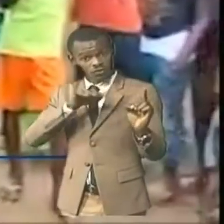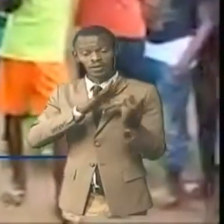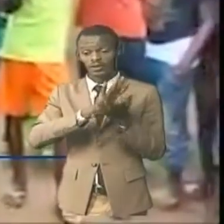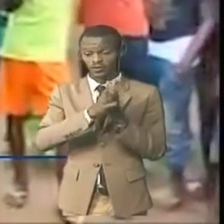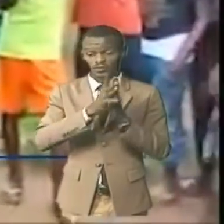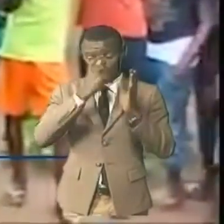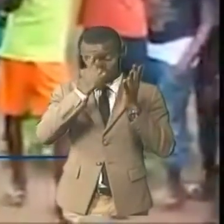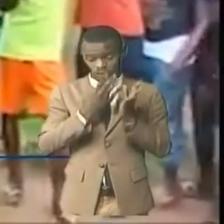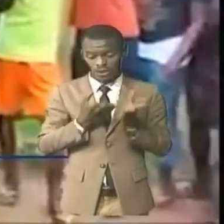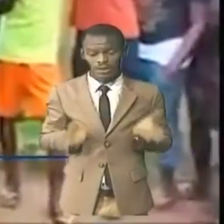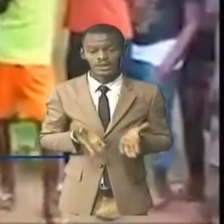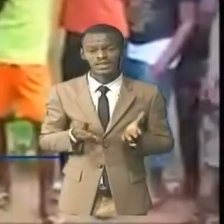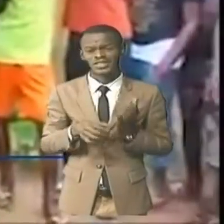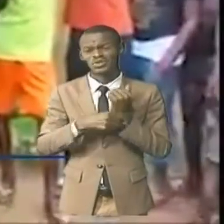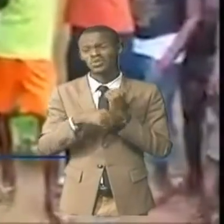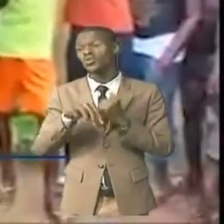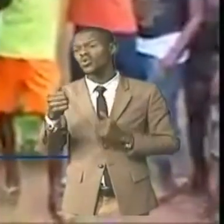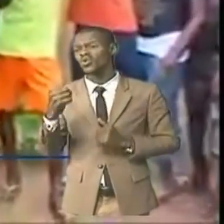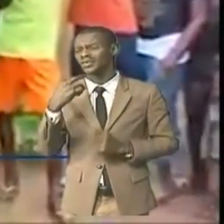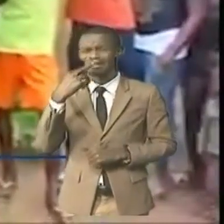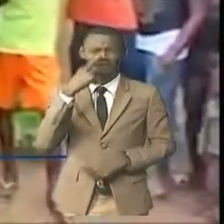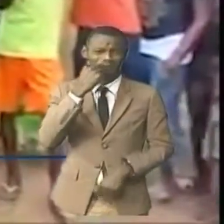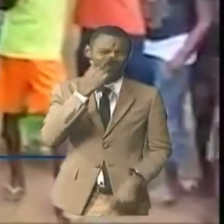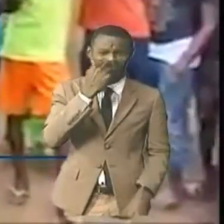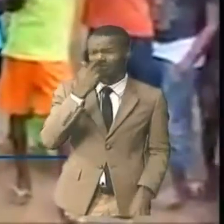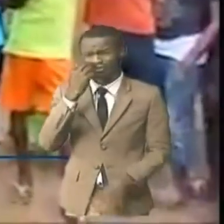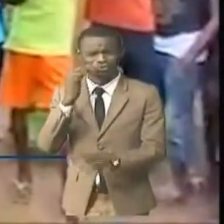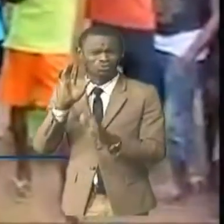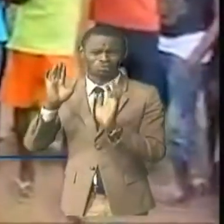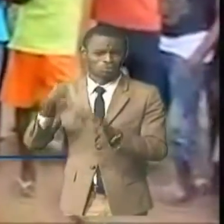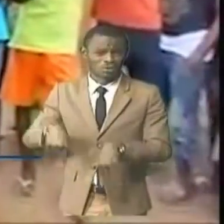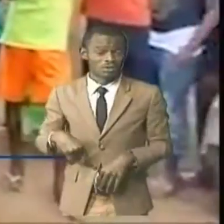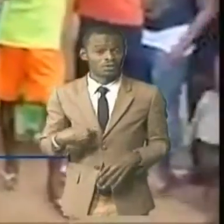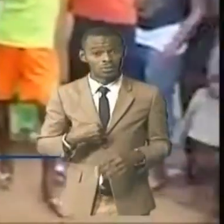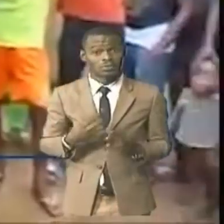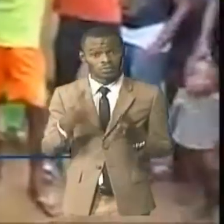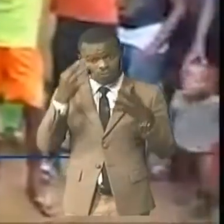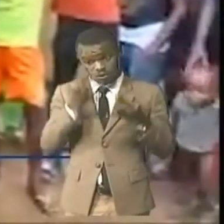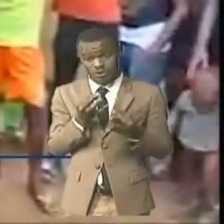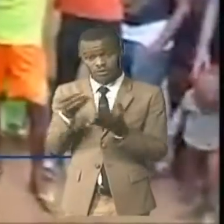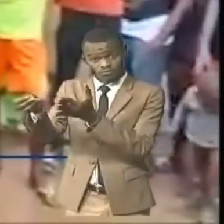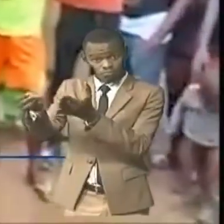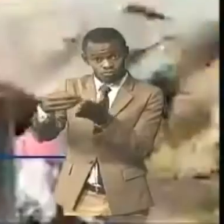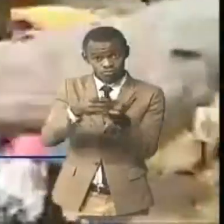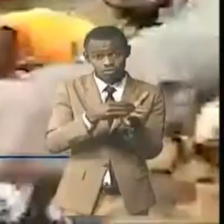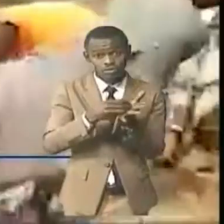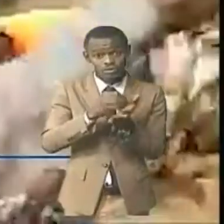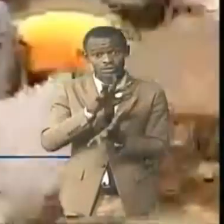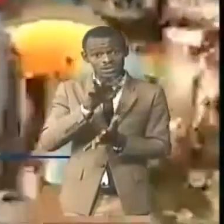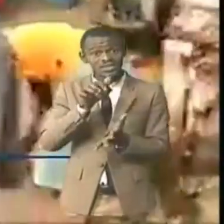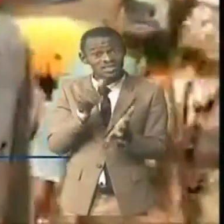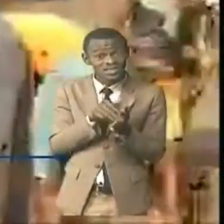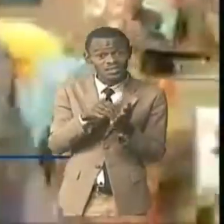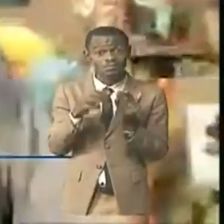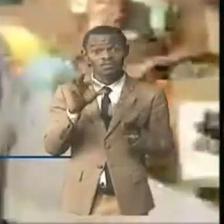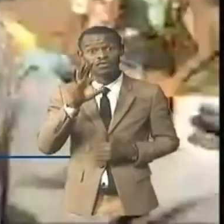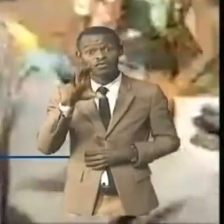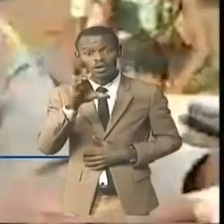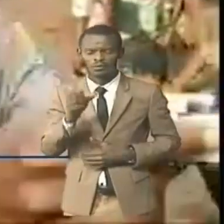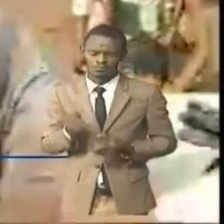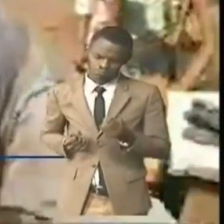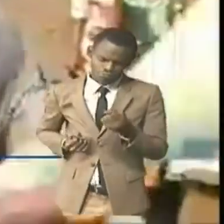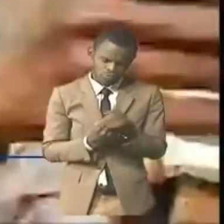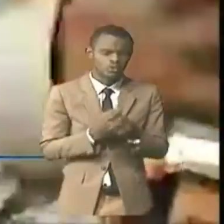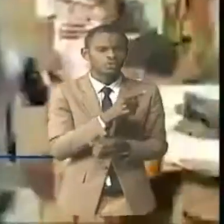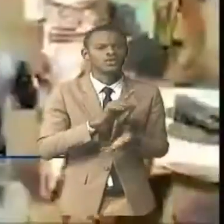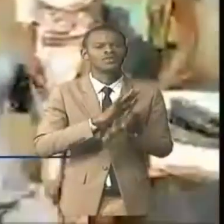Nous avons réuni 500 000 francs congolais pour notre fils, pour qu'il devienne gouverneur. Je n'ai pas assez d'argent,